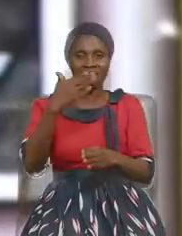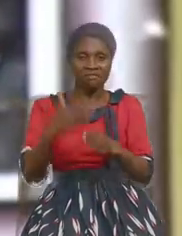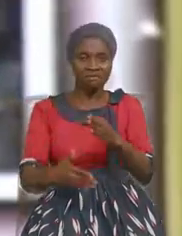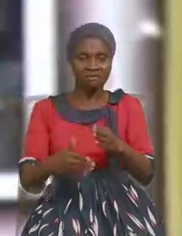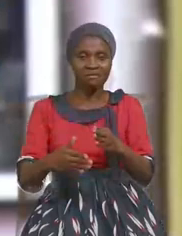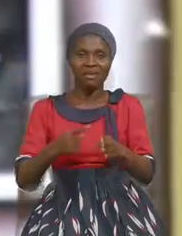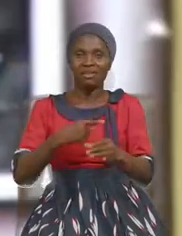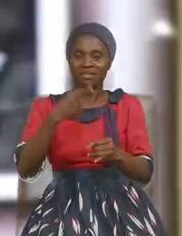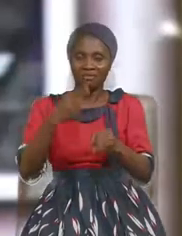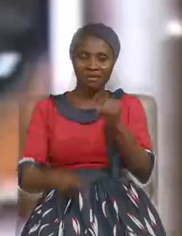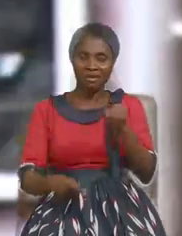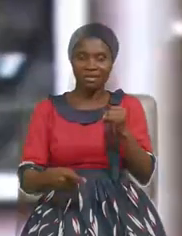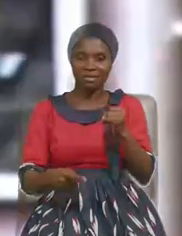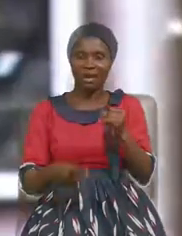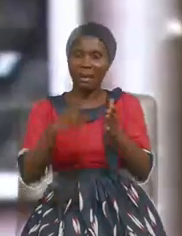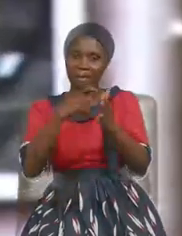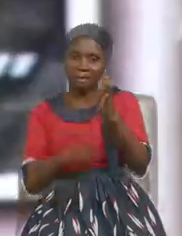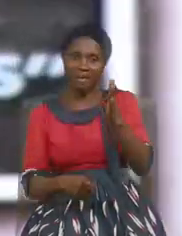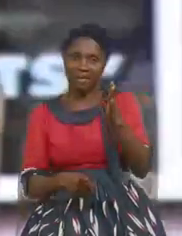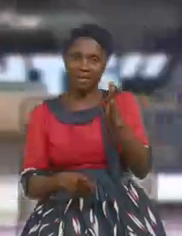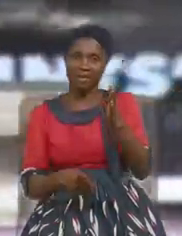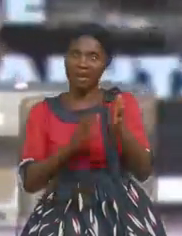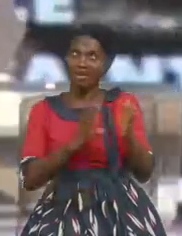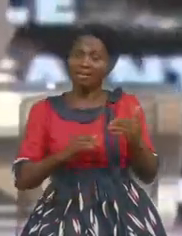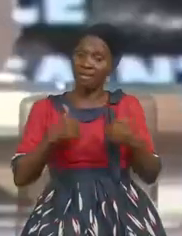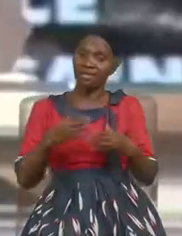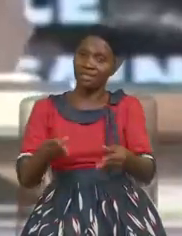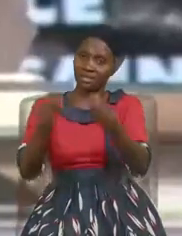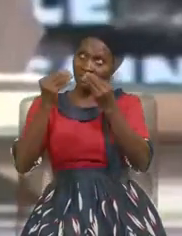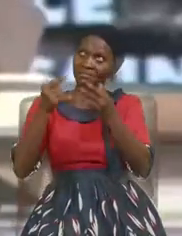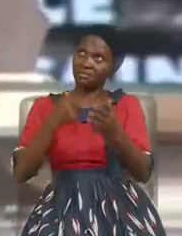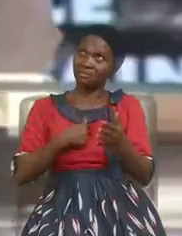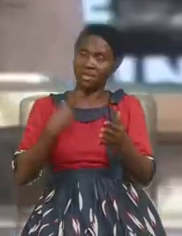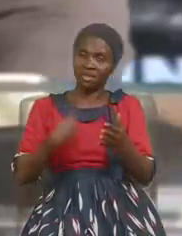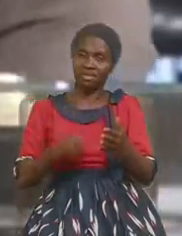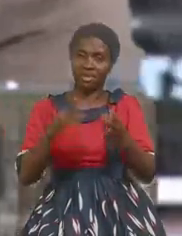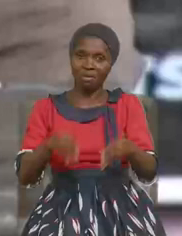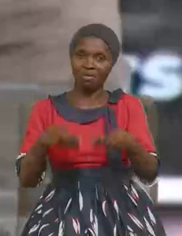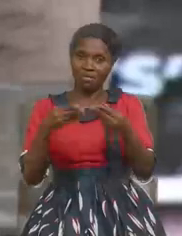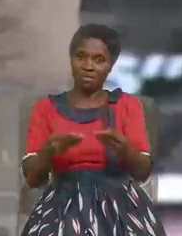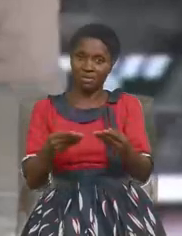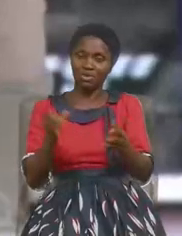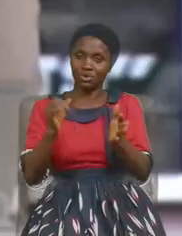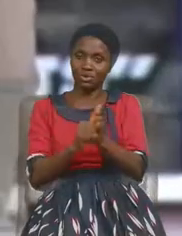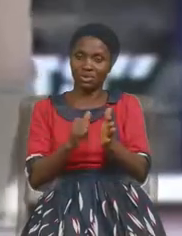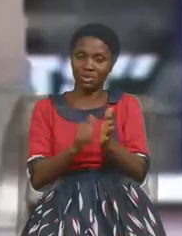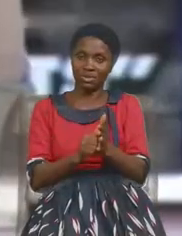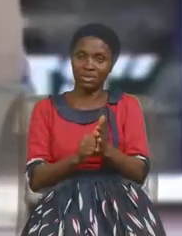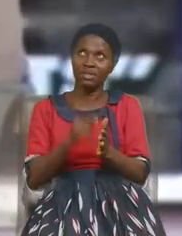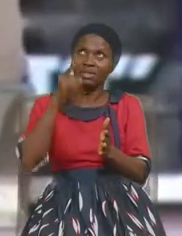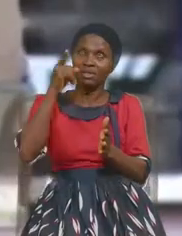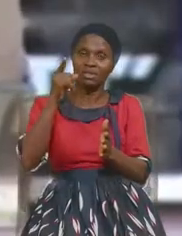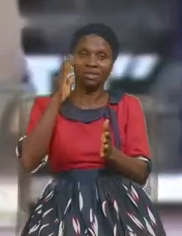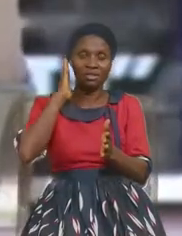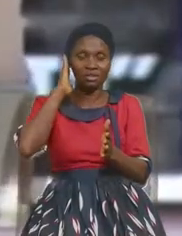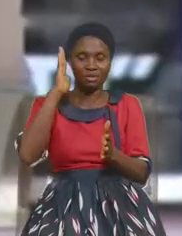le prix final et total. Christ m'a donné la provision afin qu'il me